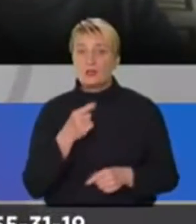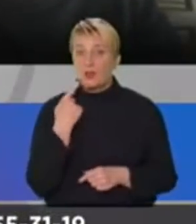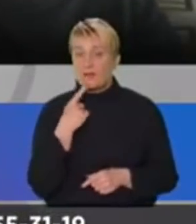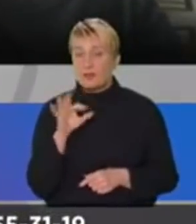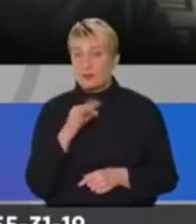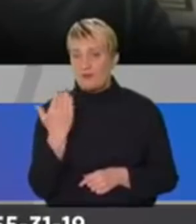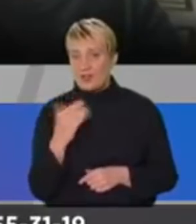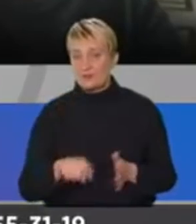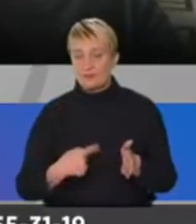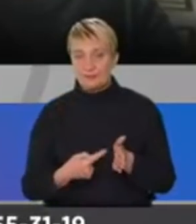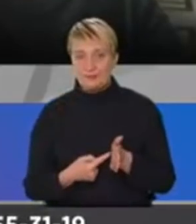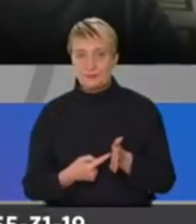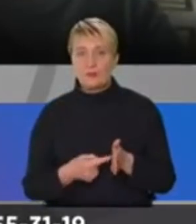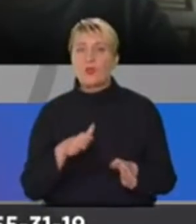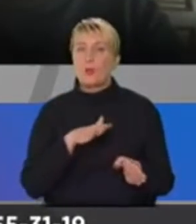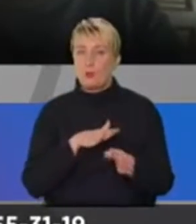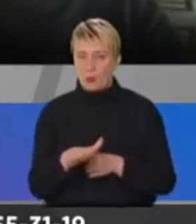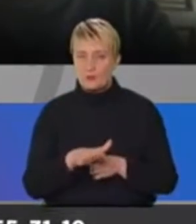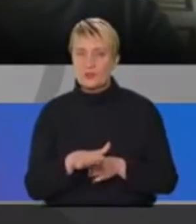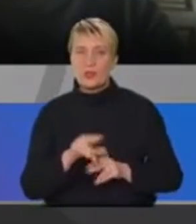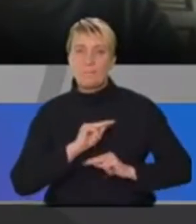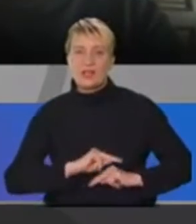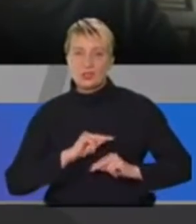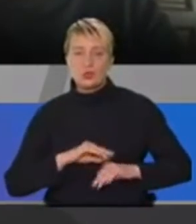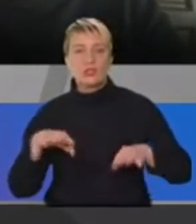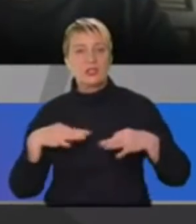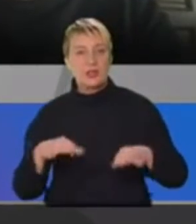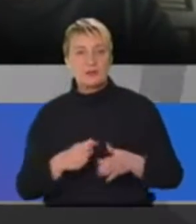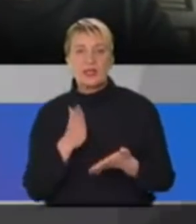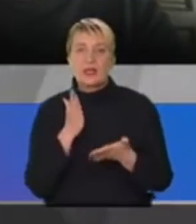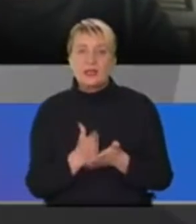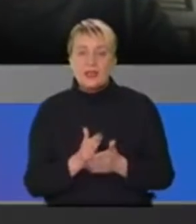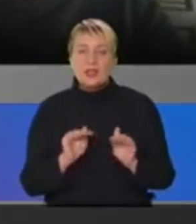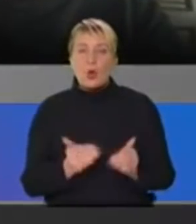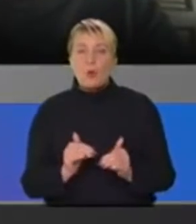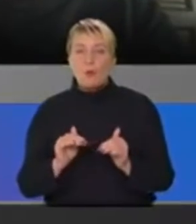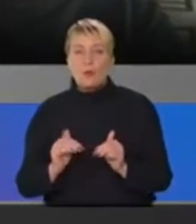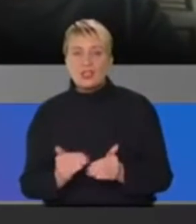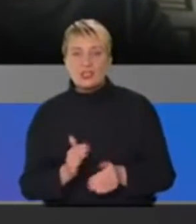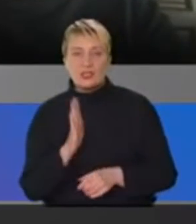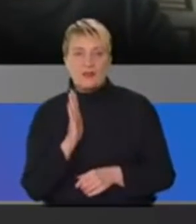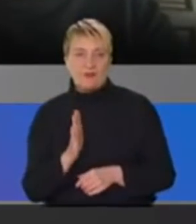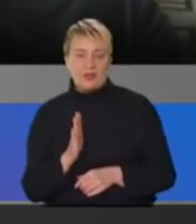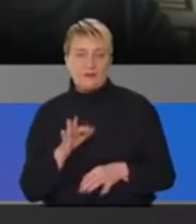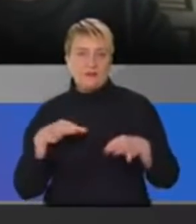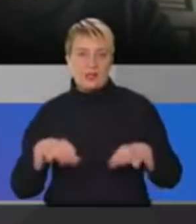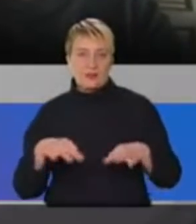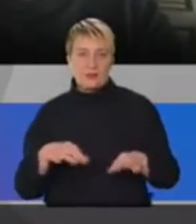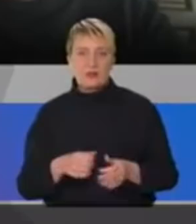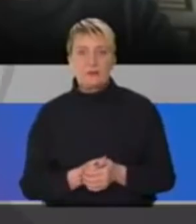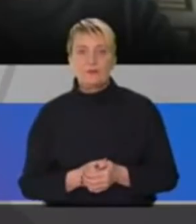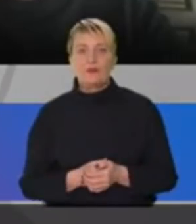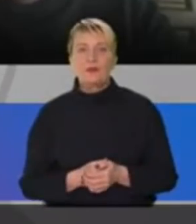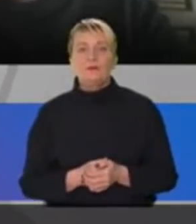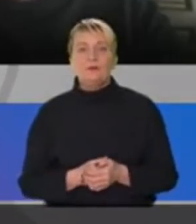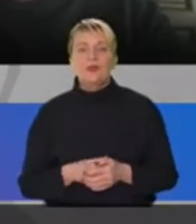Черкаси, повністю працює транспорт, чи теж є певні обмеження в наземному транспорті? Транспорт